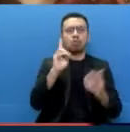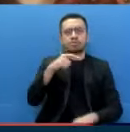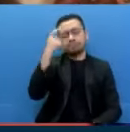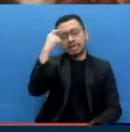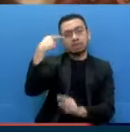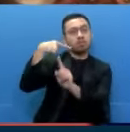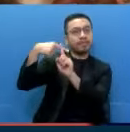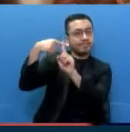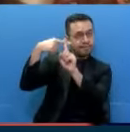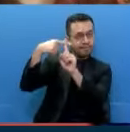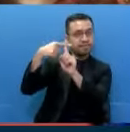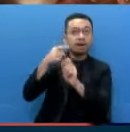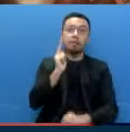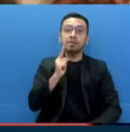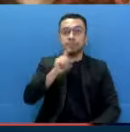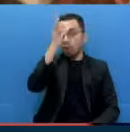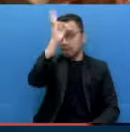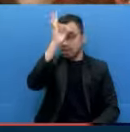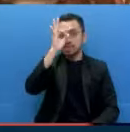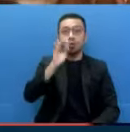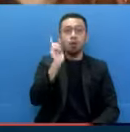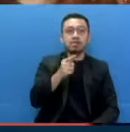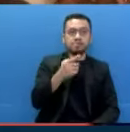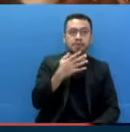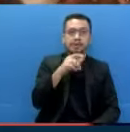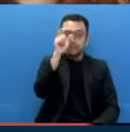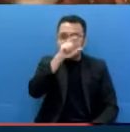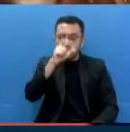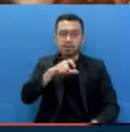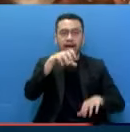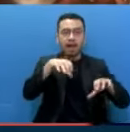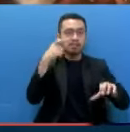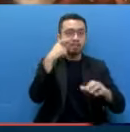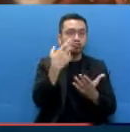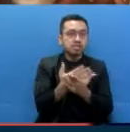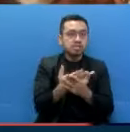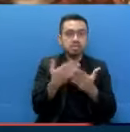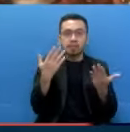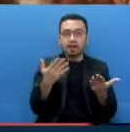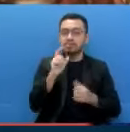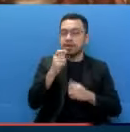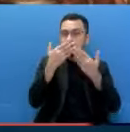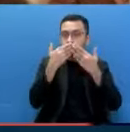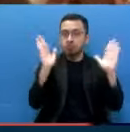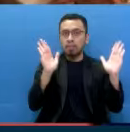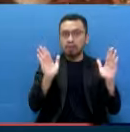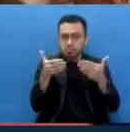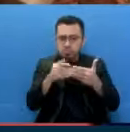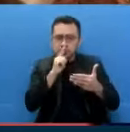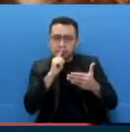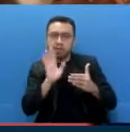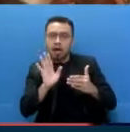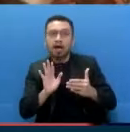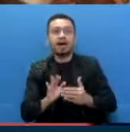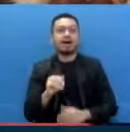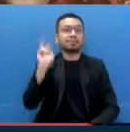kepolisian dalam rangka mengumpulkan alat bukti Itu polisi terbuka kemarin misalnya Saya dengar polisi mengadakan atau membuka hotline